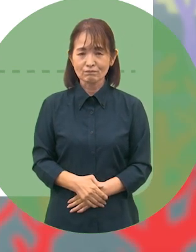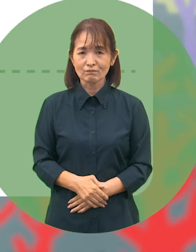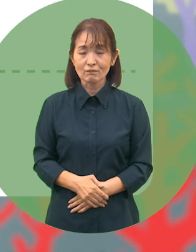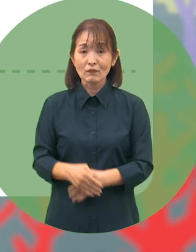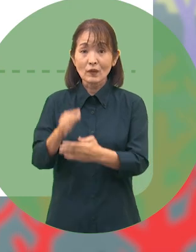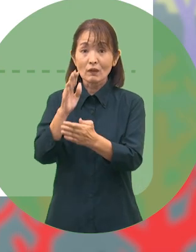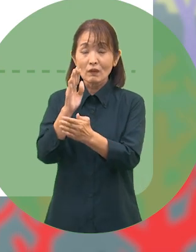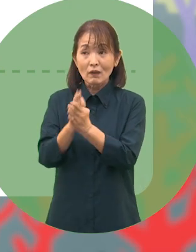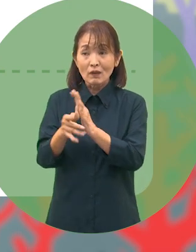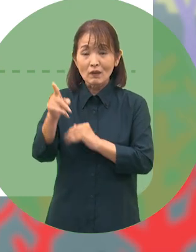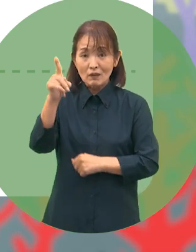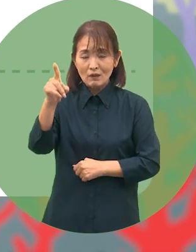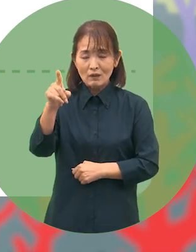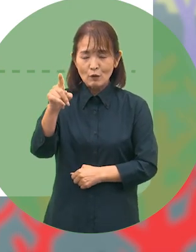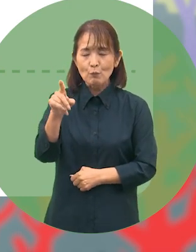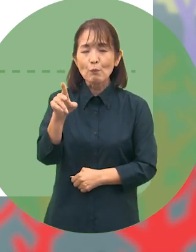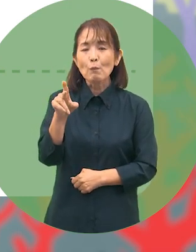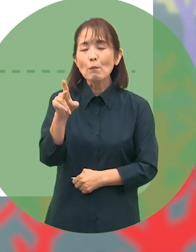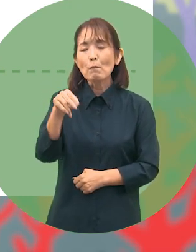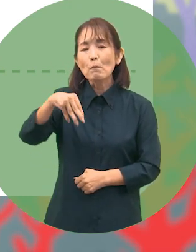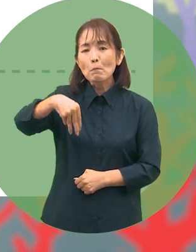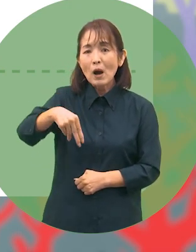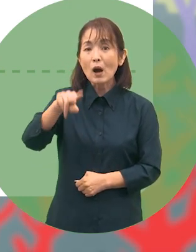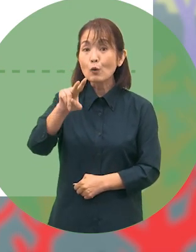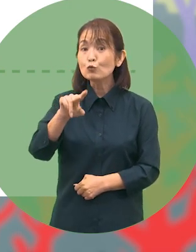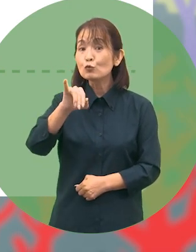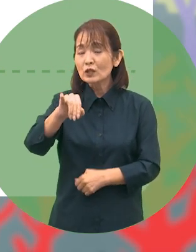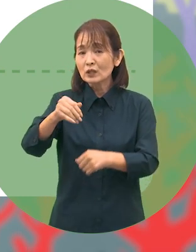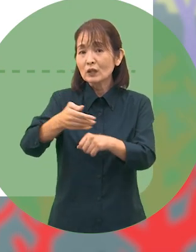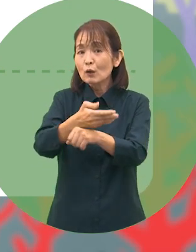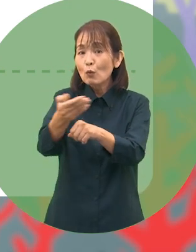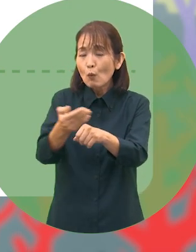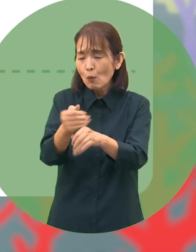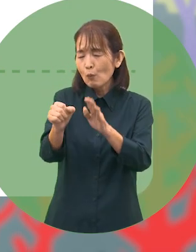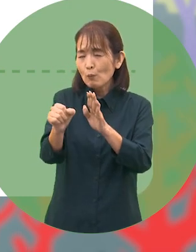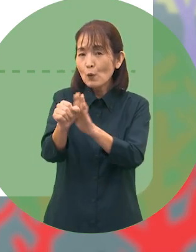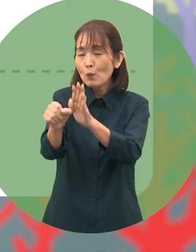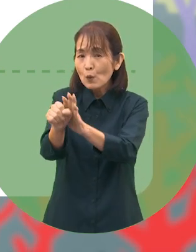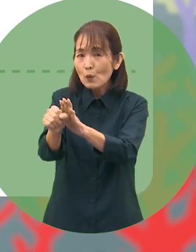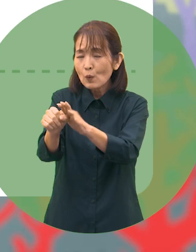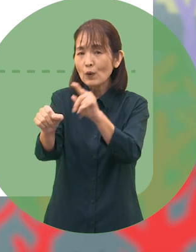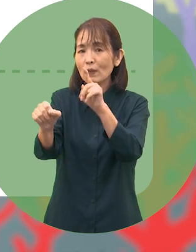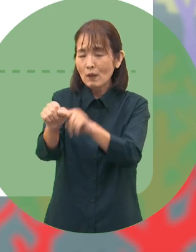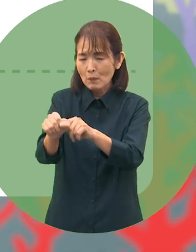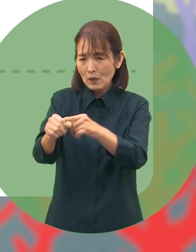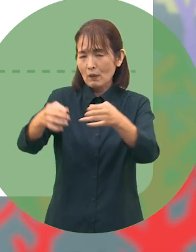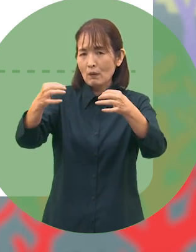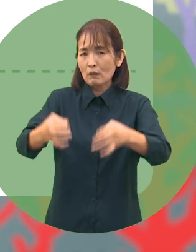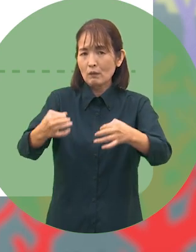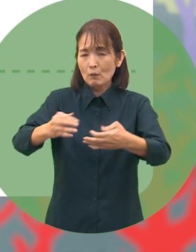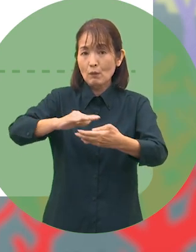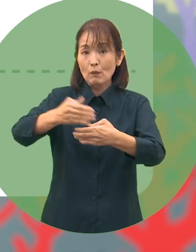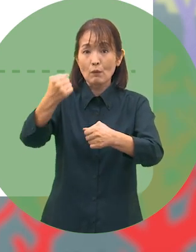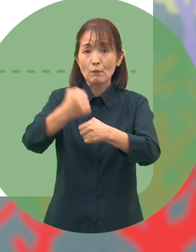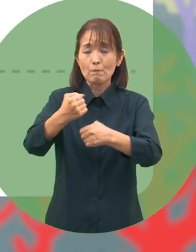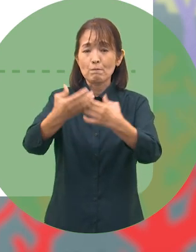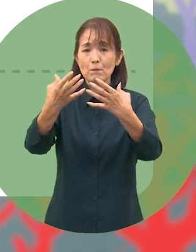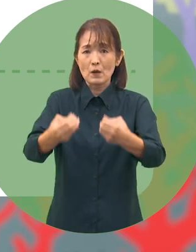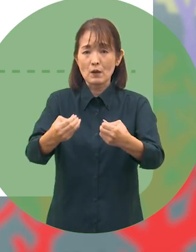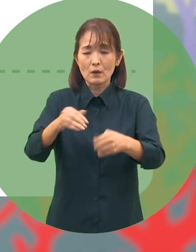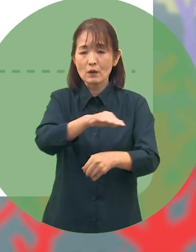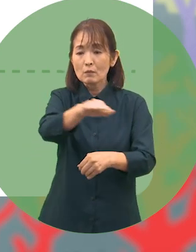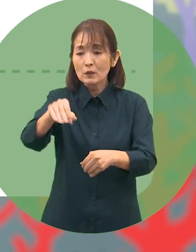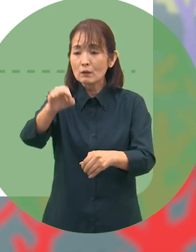県ではハワイ州マウイ島への支援として銀行口座を開設し、広く募金の協力を呼びかけています